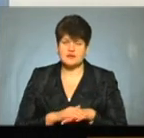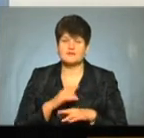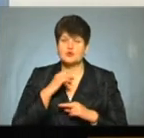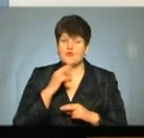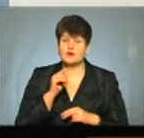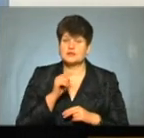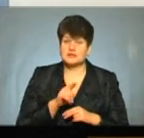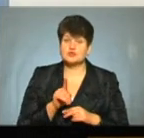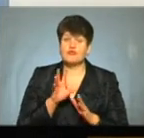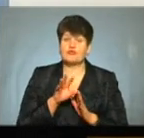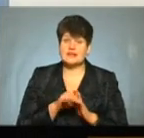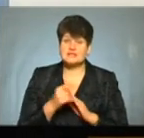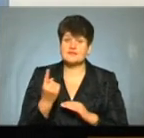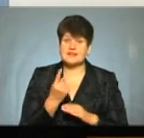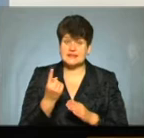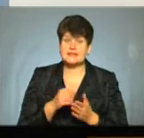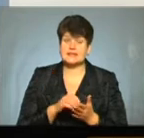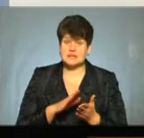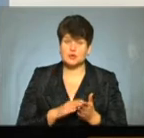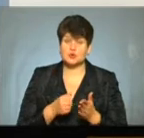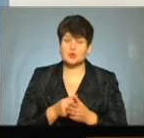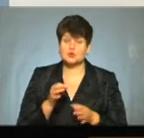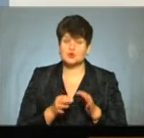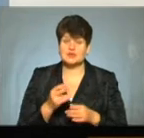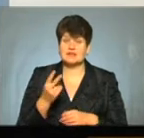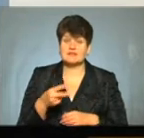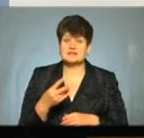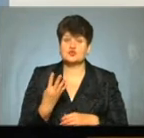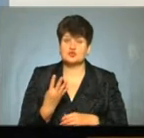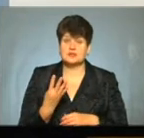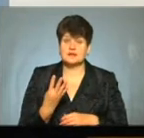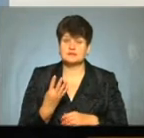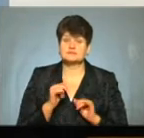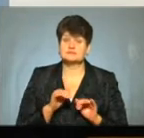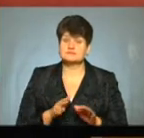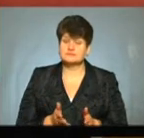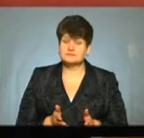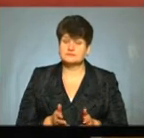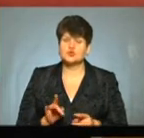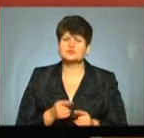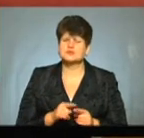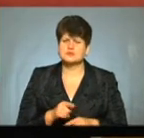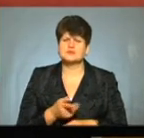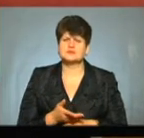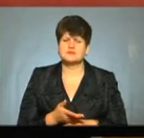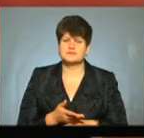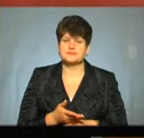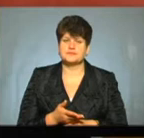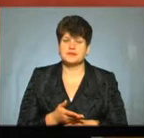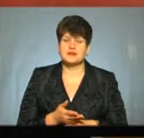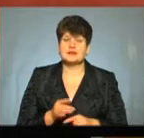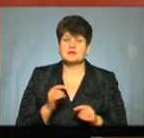що внесено в єдиний реєстр досудових розслідувань лише 24 провадження. Що це мається на тобто увазі? Тобто заведено